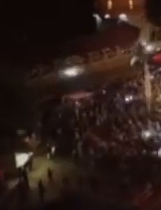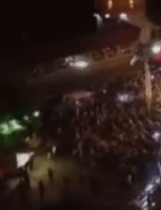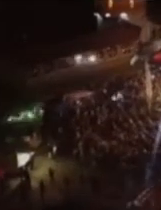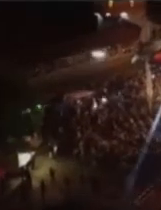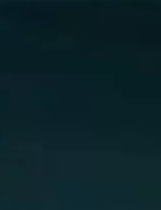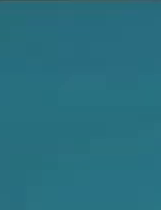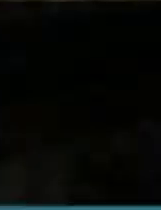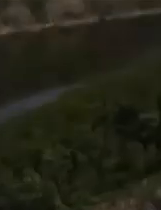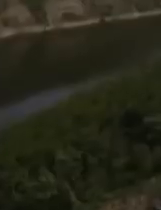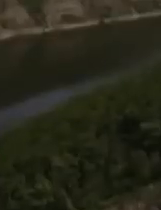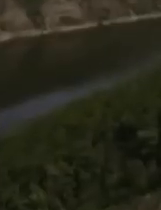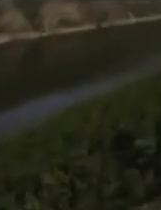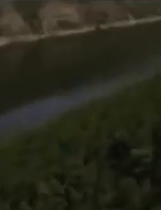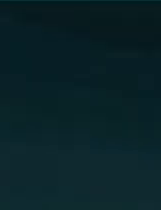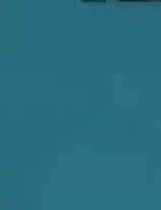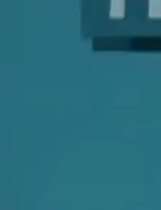Музика